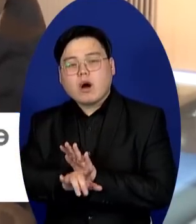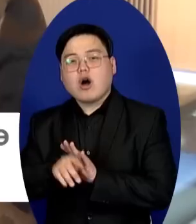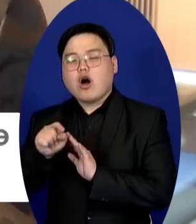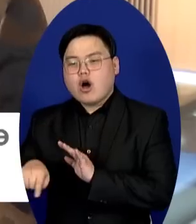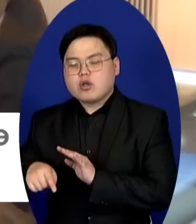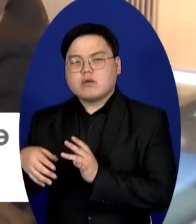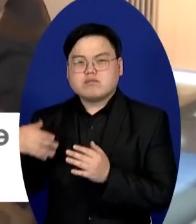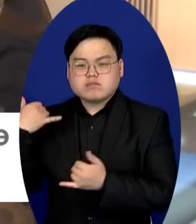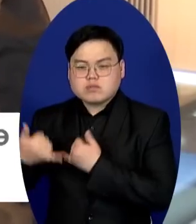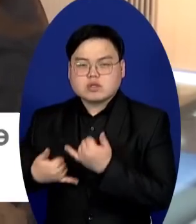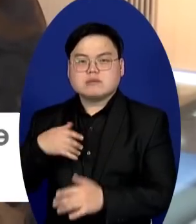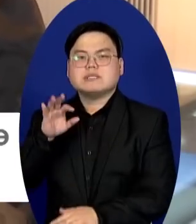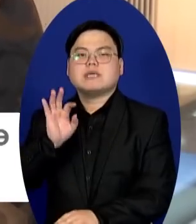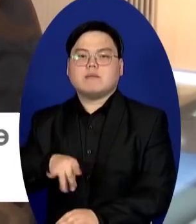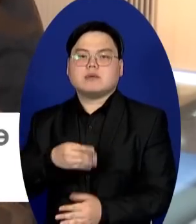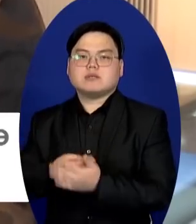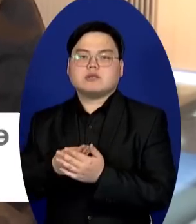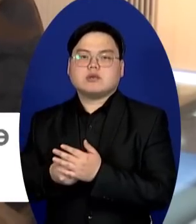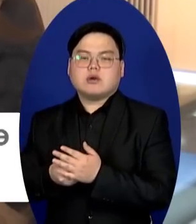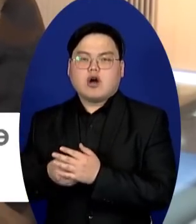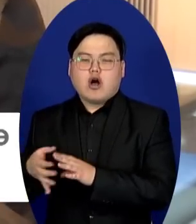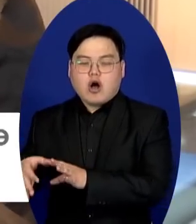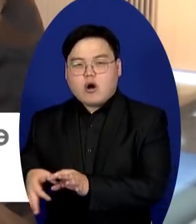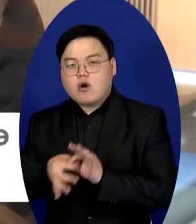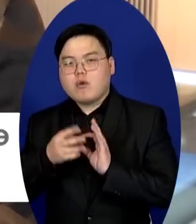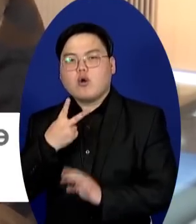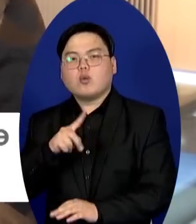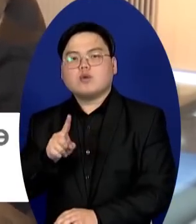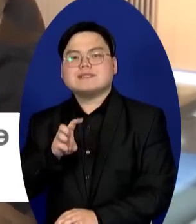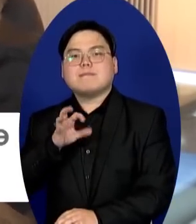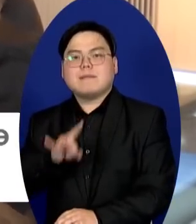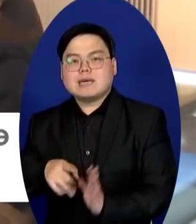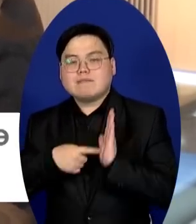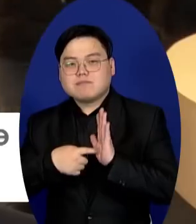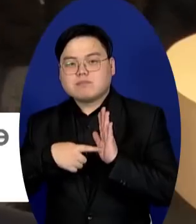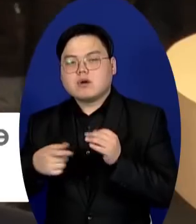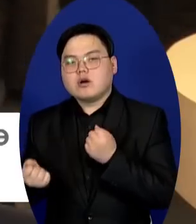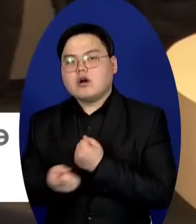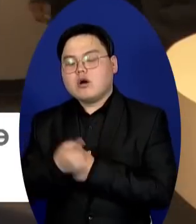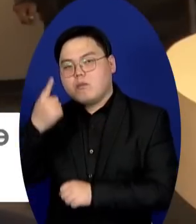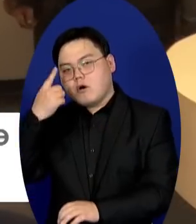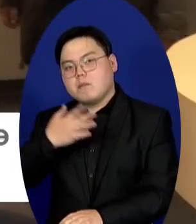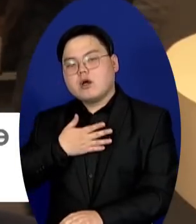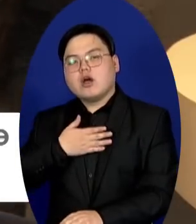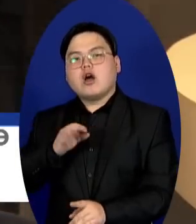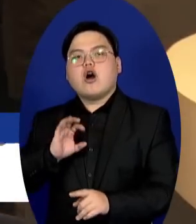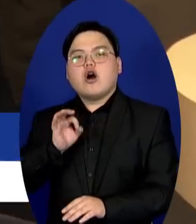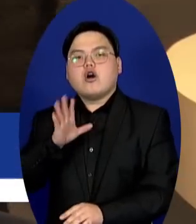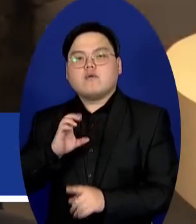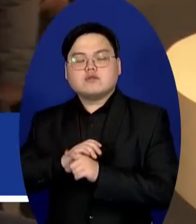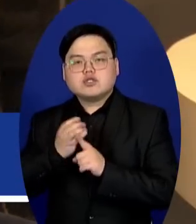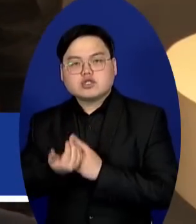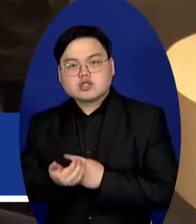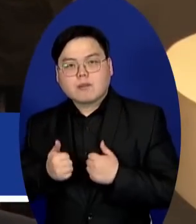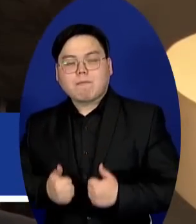өнөөдрийг хүрсэн юм бэ гэдэг л үүнтэй холбоотой одоо үзмрүүд дийлэгдснээрээ маш гонцлогтой. Үндэснийхээ үл соёл, за үндэснийхээ энэ